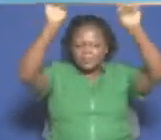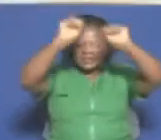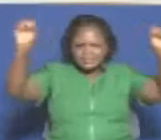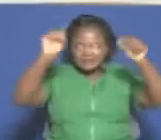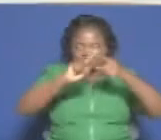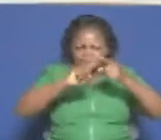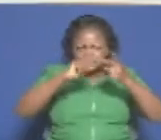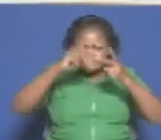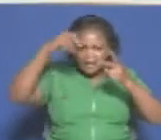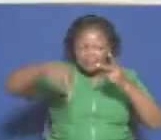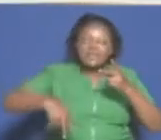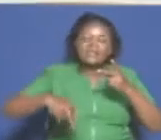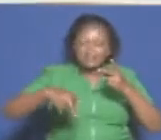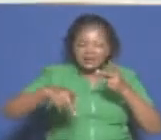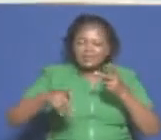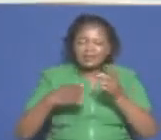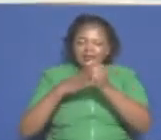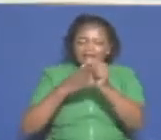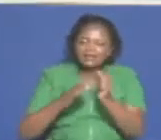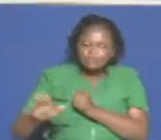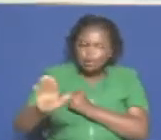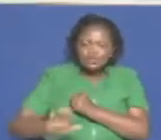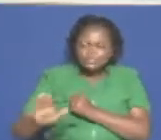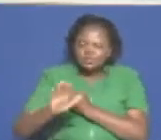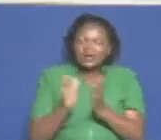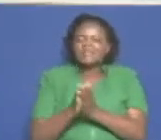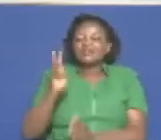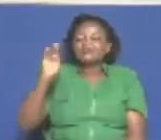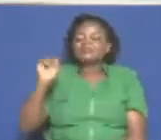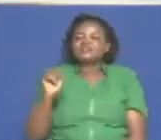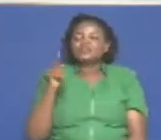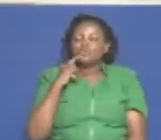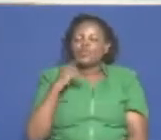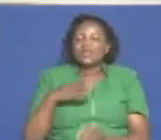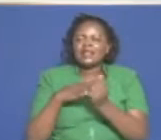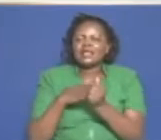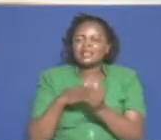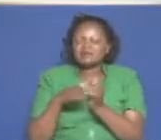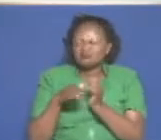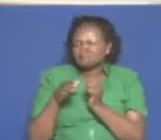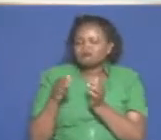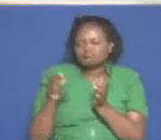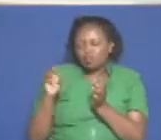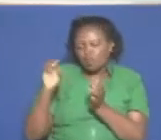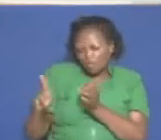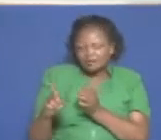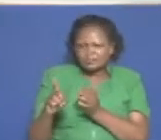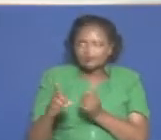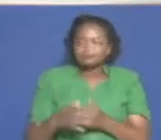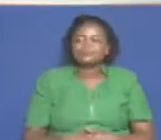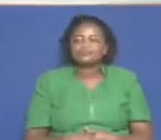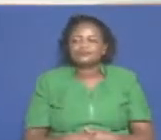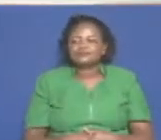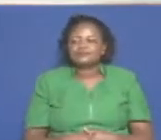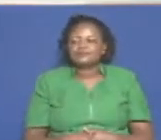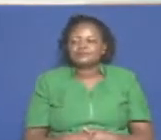ambaye anaongoza I think the constituency, na kuna MCA ambaye anaongoza ward. Unapata ukienda